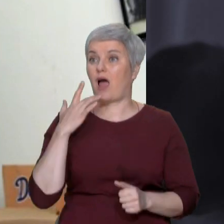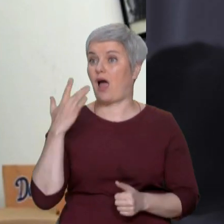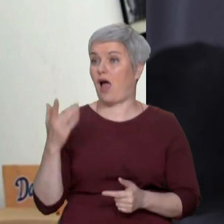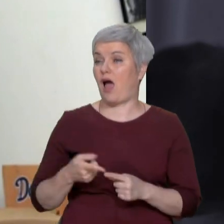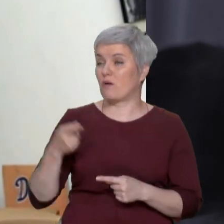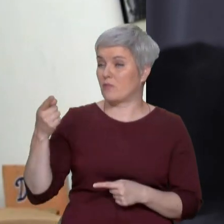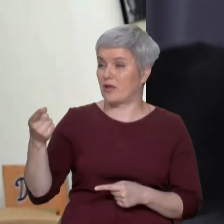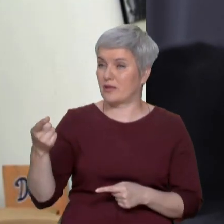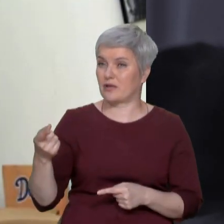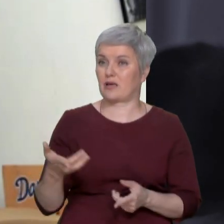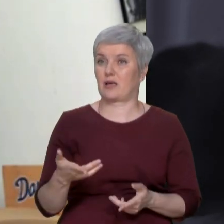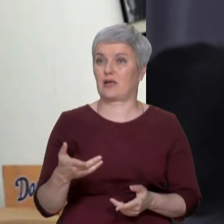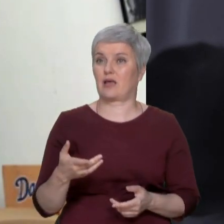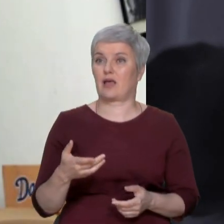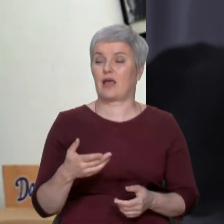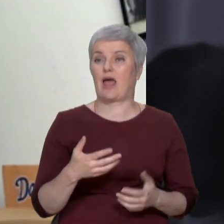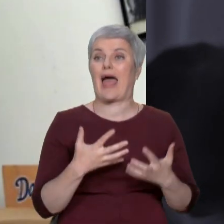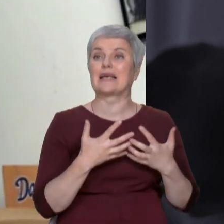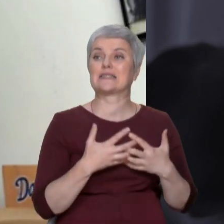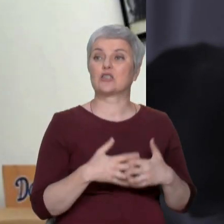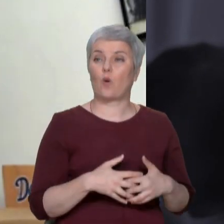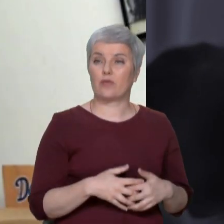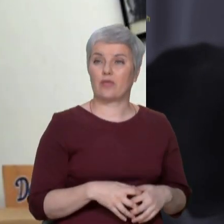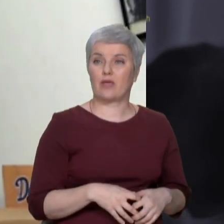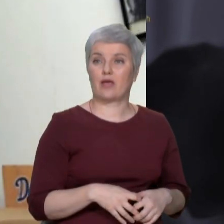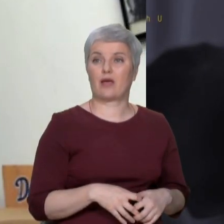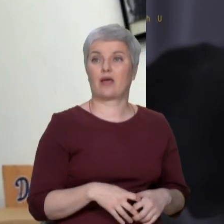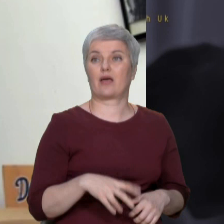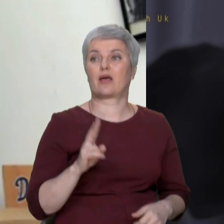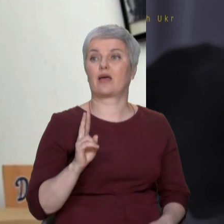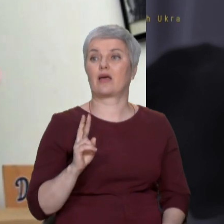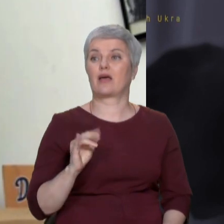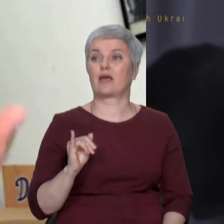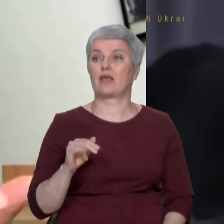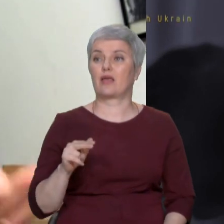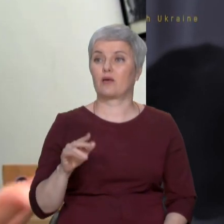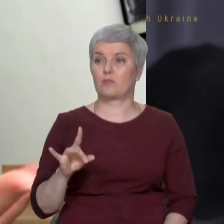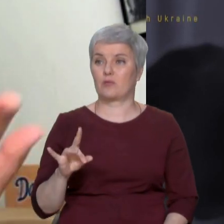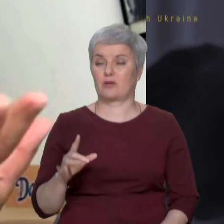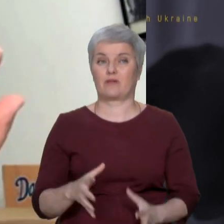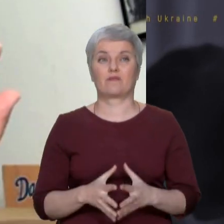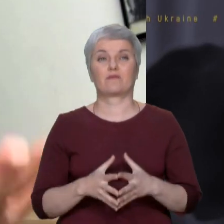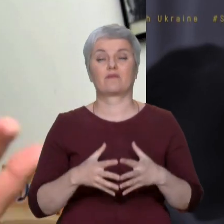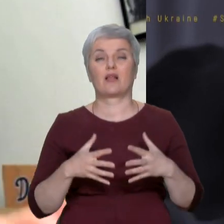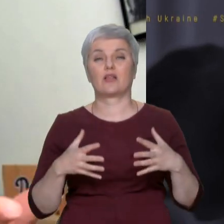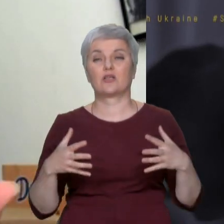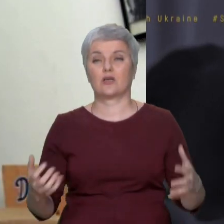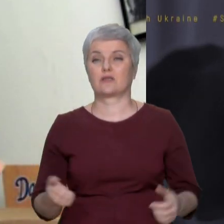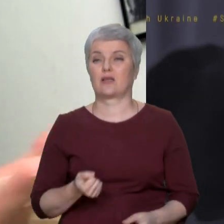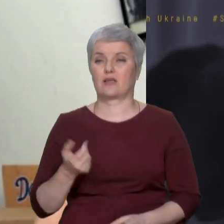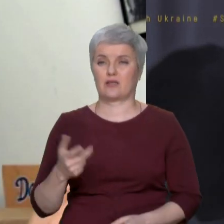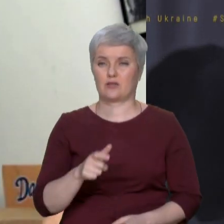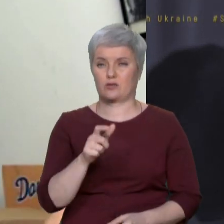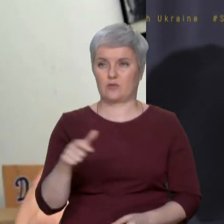і там Естонія, і Кіпр. Тобто це величезна кількість людей, і